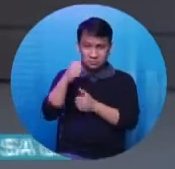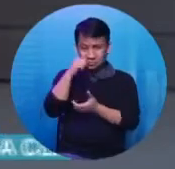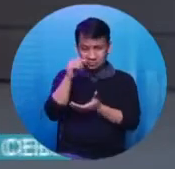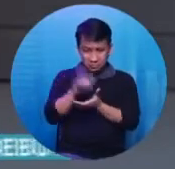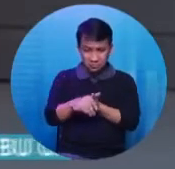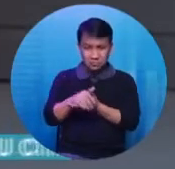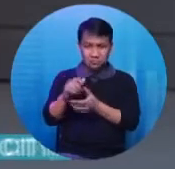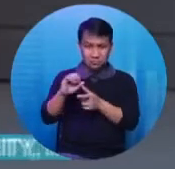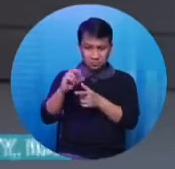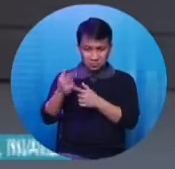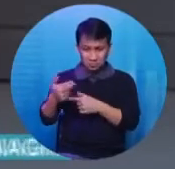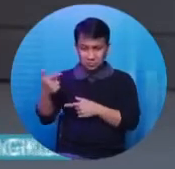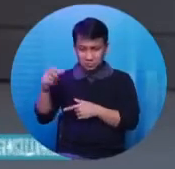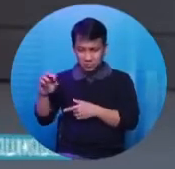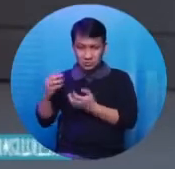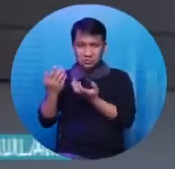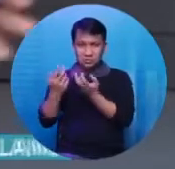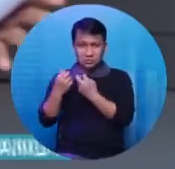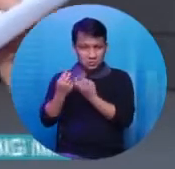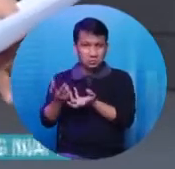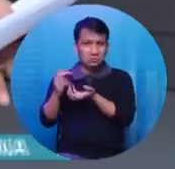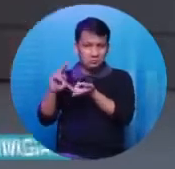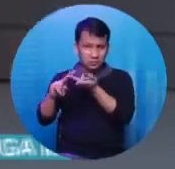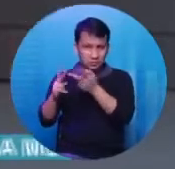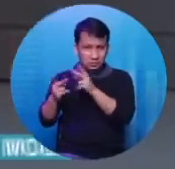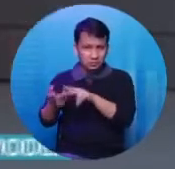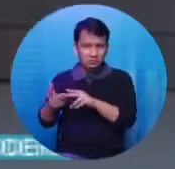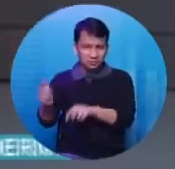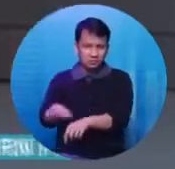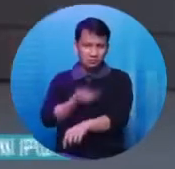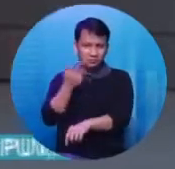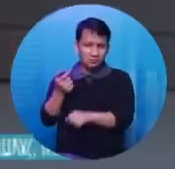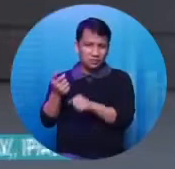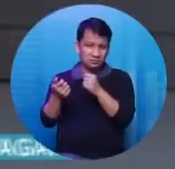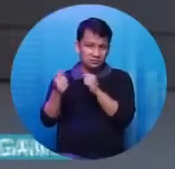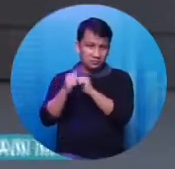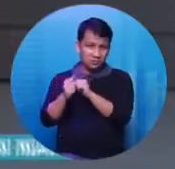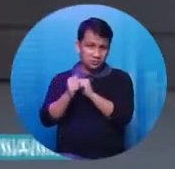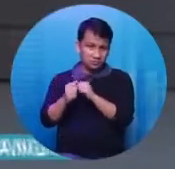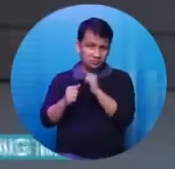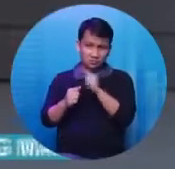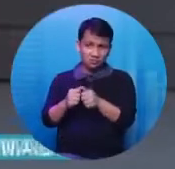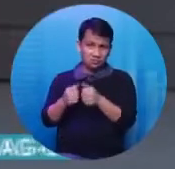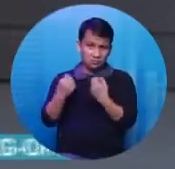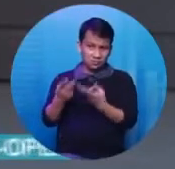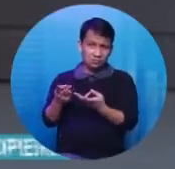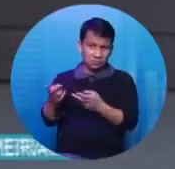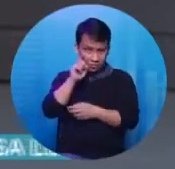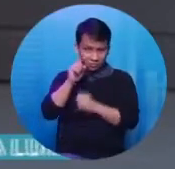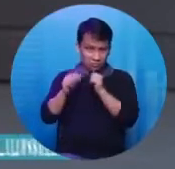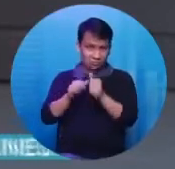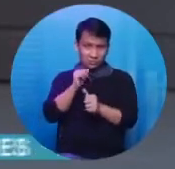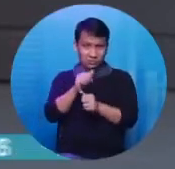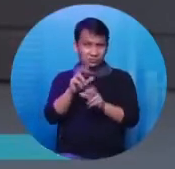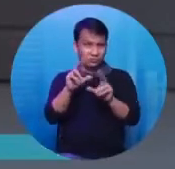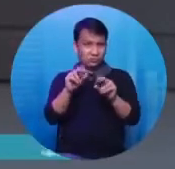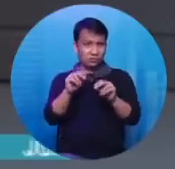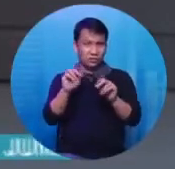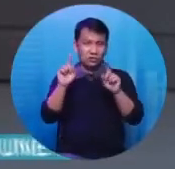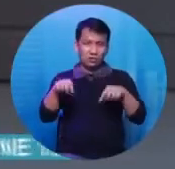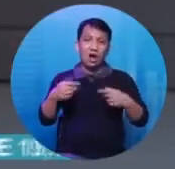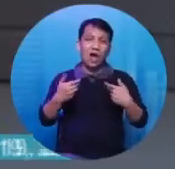sa bahay o girlfriend mo, live-in partner mo, matagal na kayo nagsasama, hindi pwedeng tumanggi pag gusto mong makipagtarik sa kanya, may karapatan